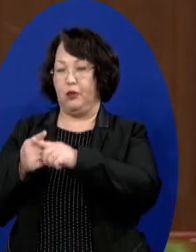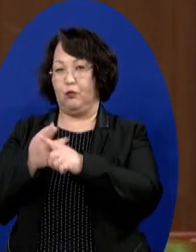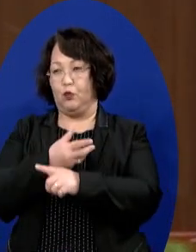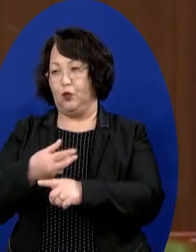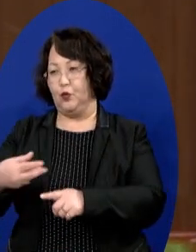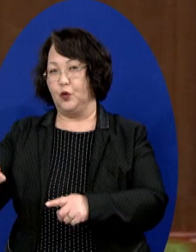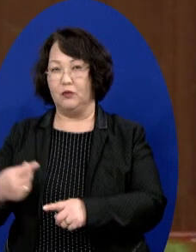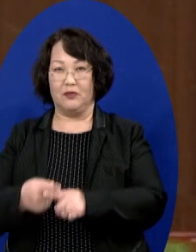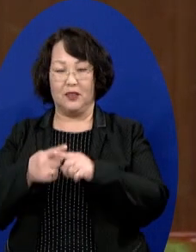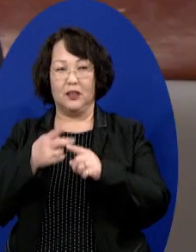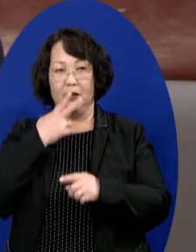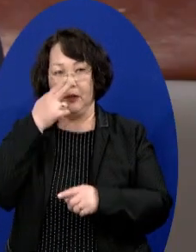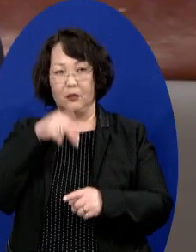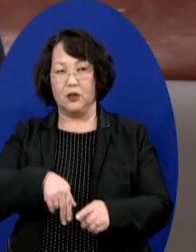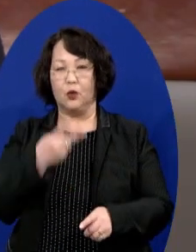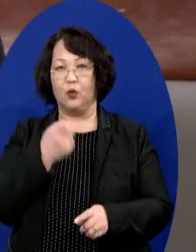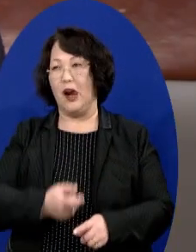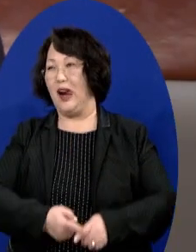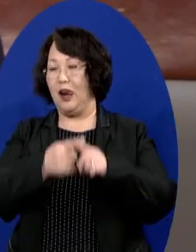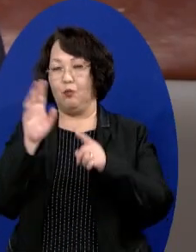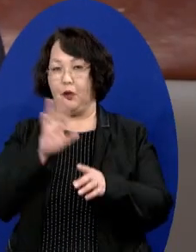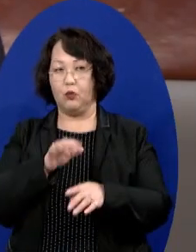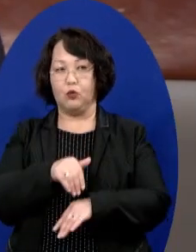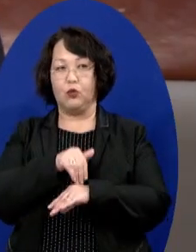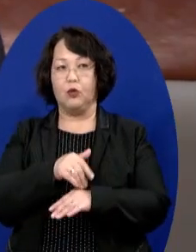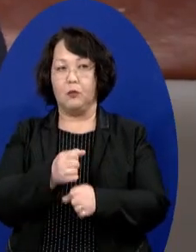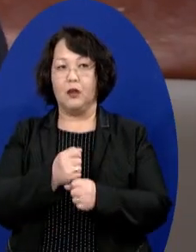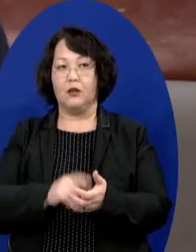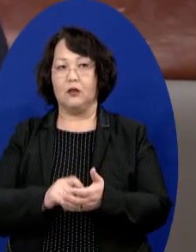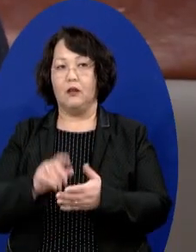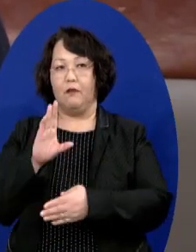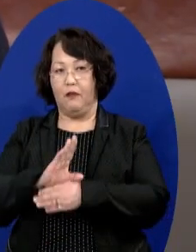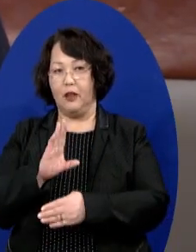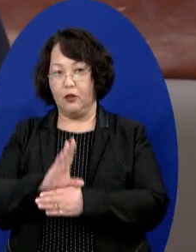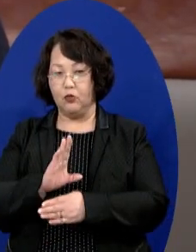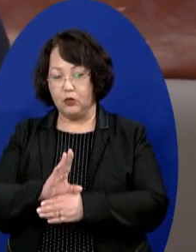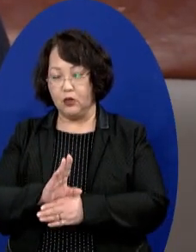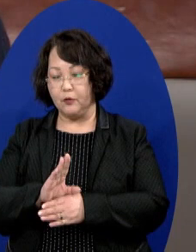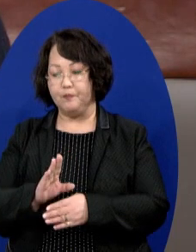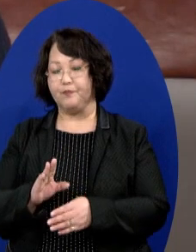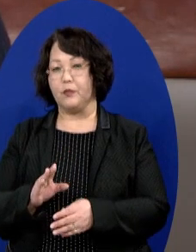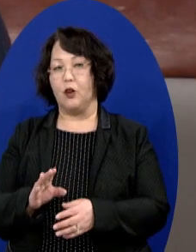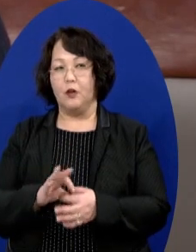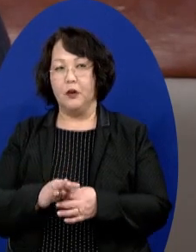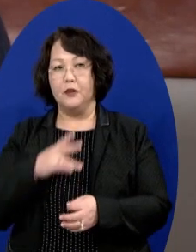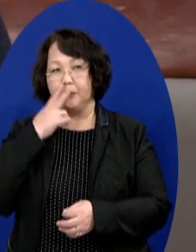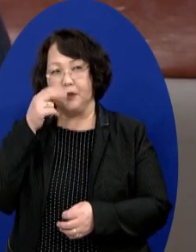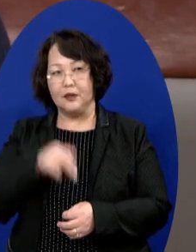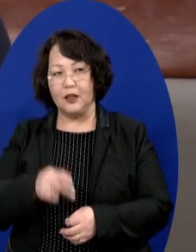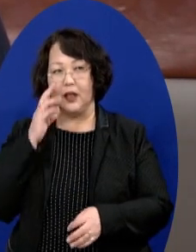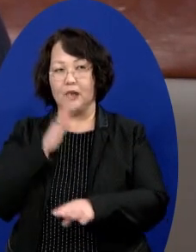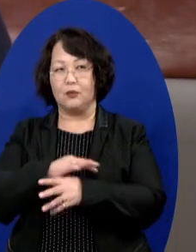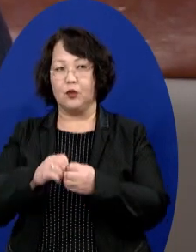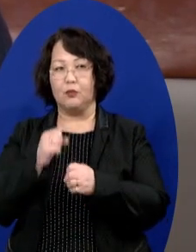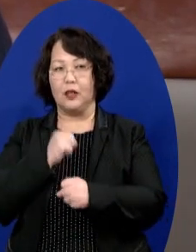зохицуултыг хийхээс өөр гарцгүй. Энэ валютын спот гэдэг юм уу, энэ бензин дээр хийгээд байгаа энэ арга хүнсний